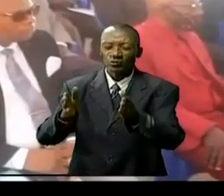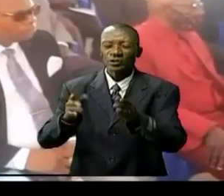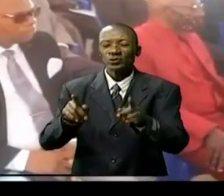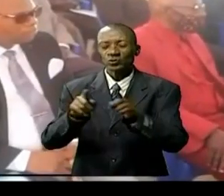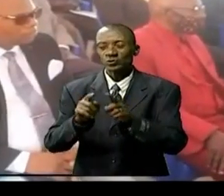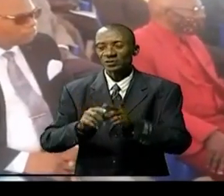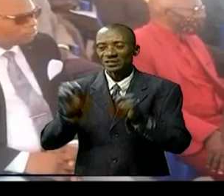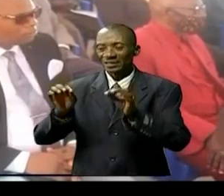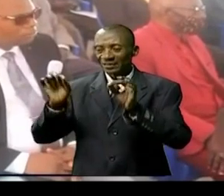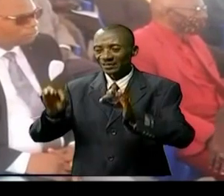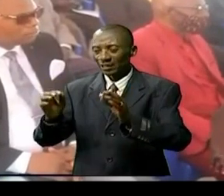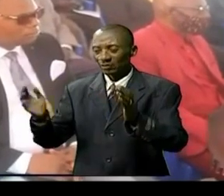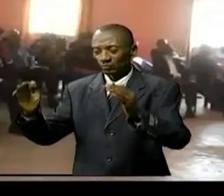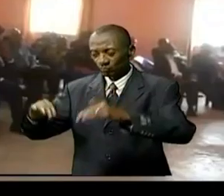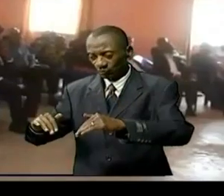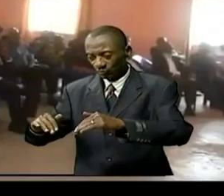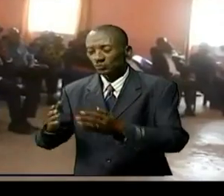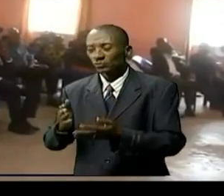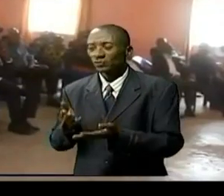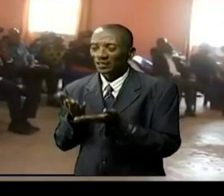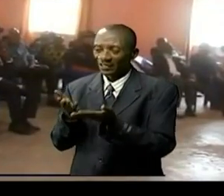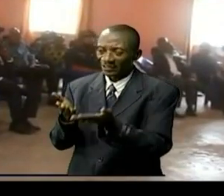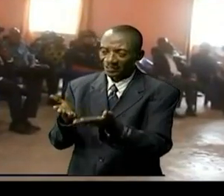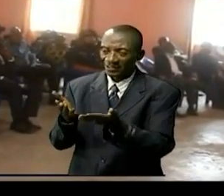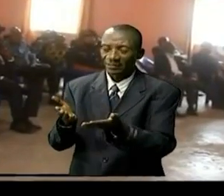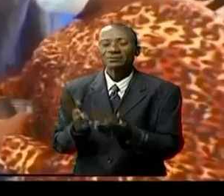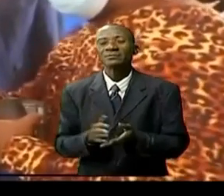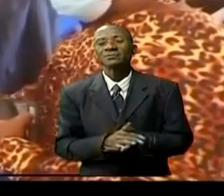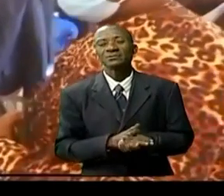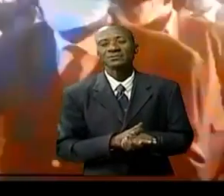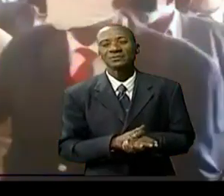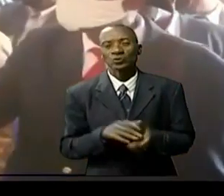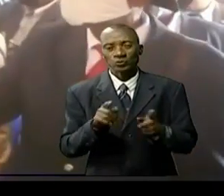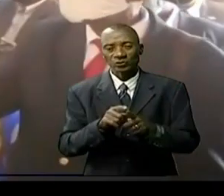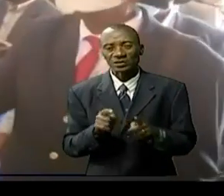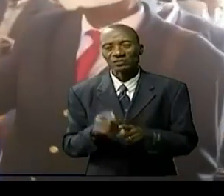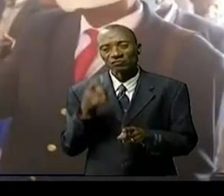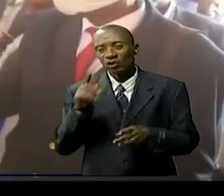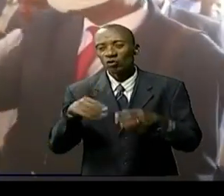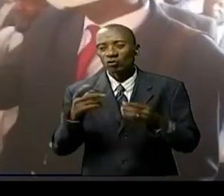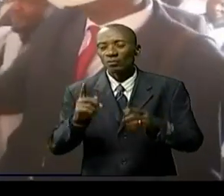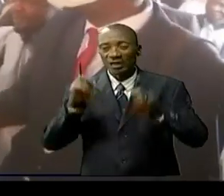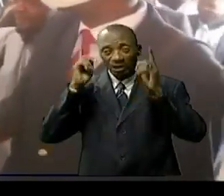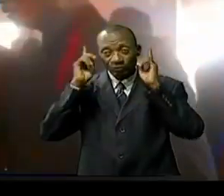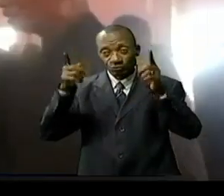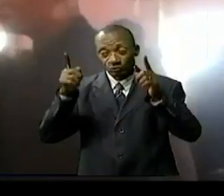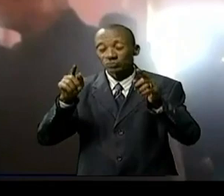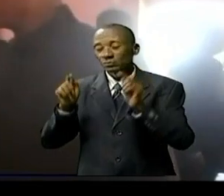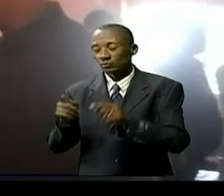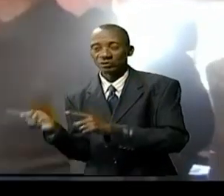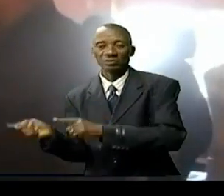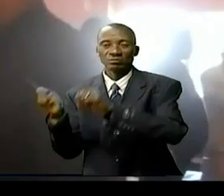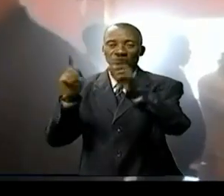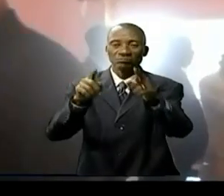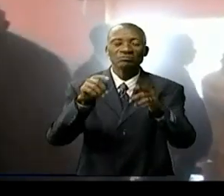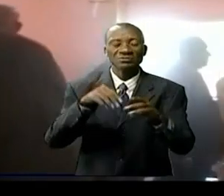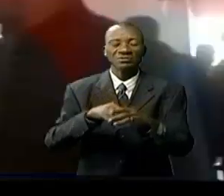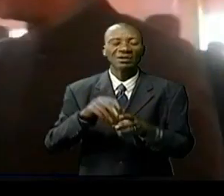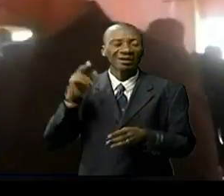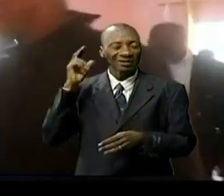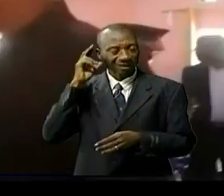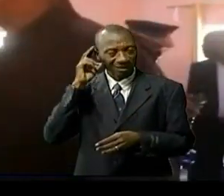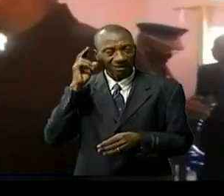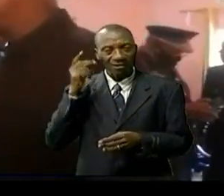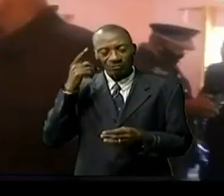travers des moyens conséquents à mettre à la disposition de leurs services en province par seaska bas touchés en guyane banques évitent le peuple centre assaillants à l'amour